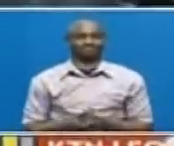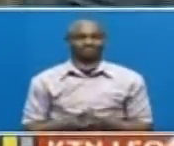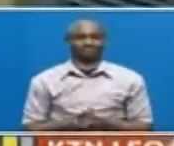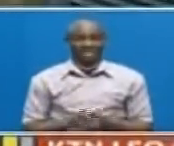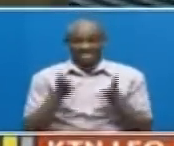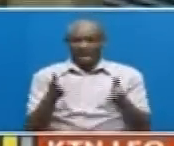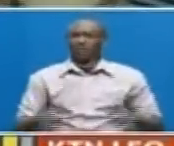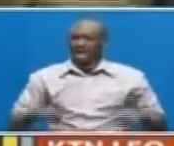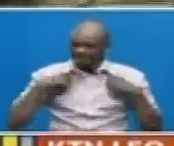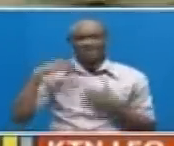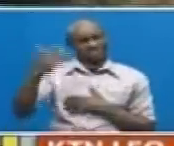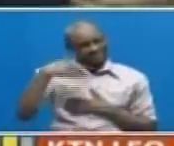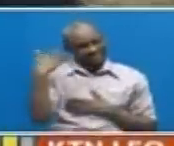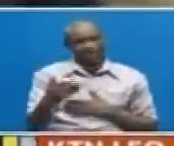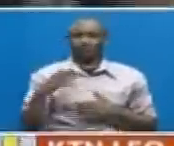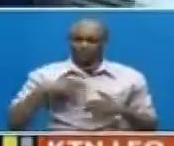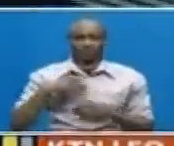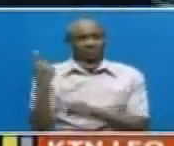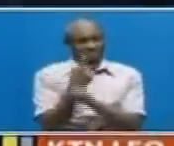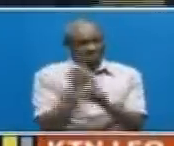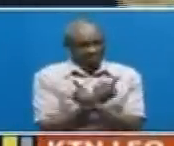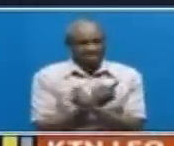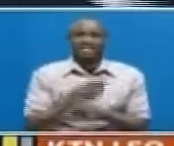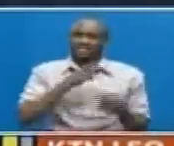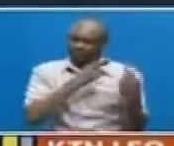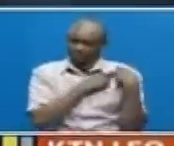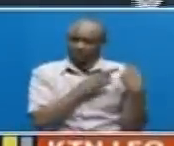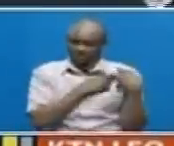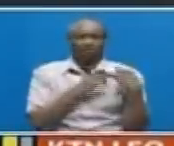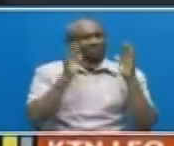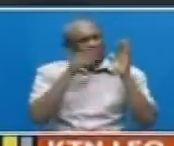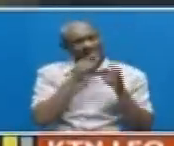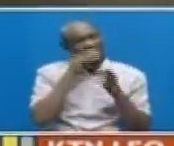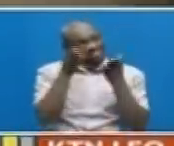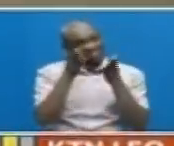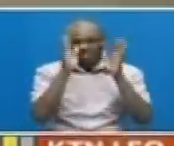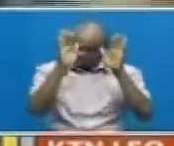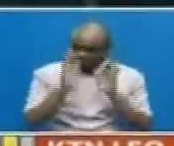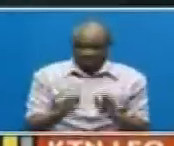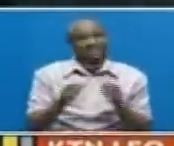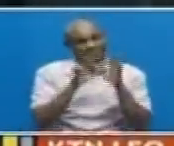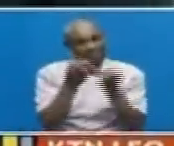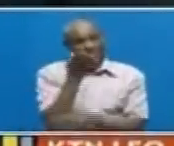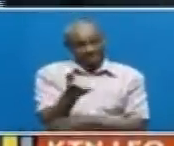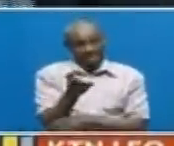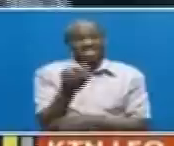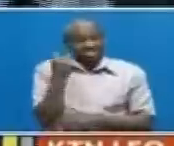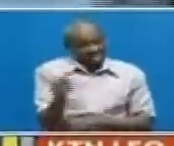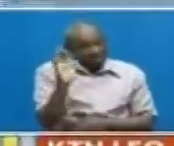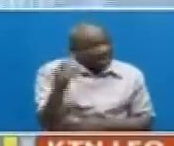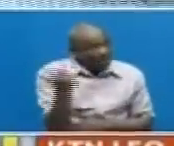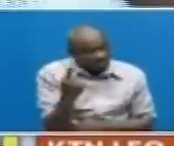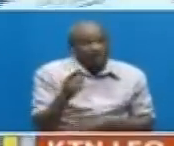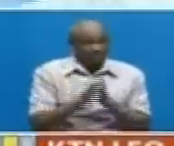Katika maisha ya kila siku kwa yote yule, ni wazi kuwa baba ni muhimu na ana mchango wake, sio tu kwa mwanao au